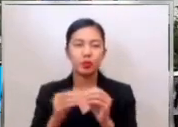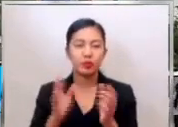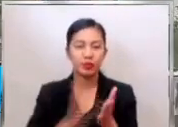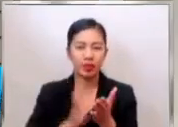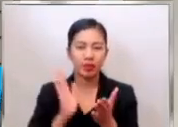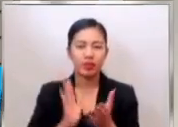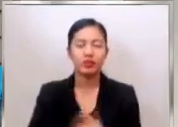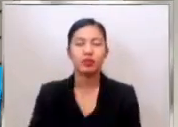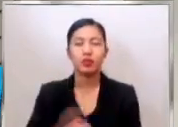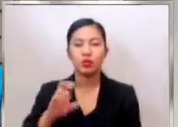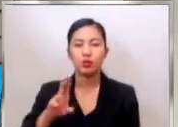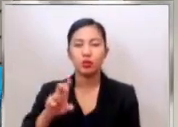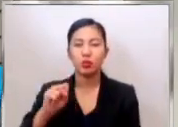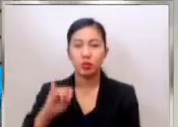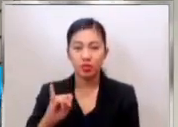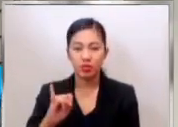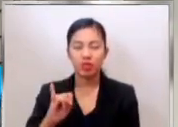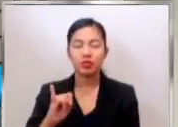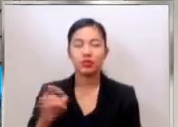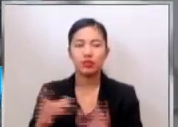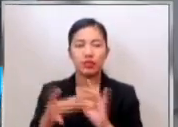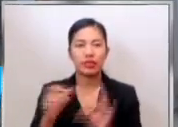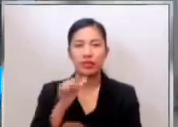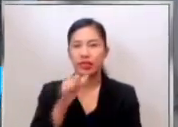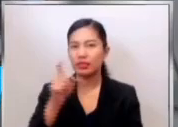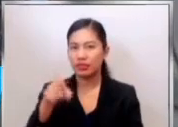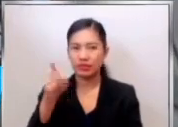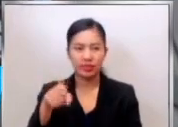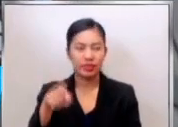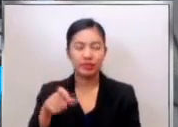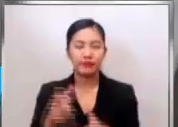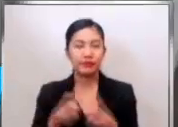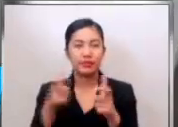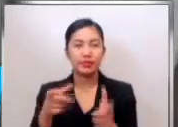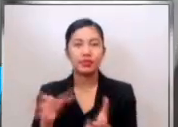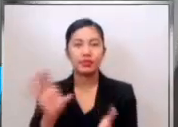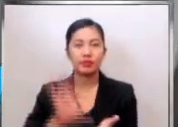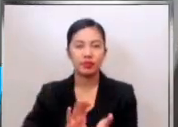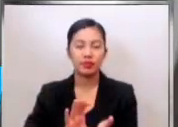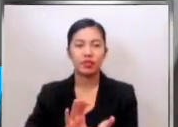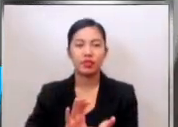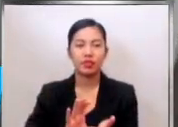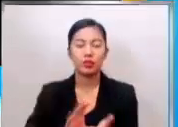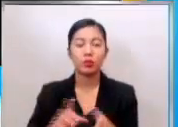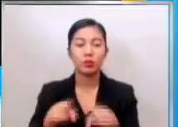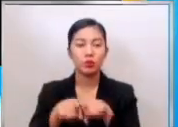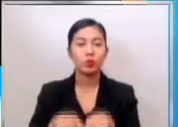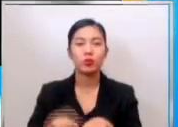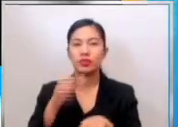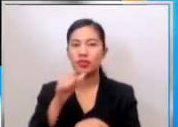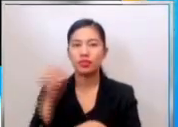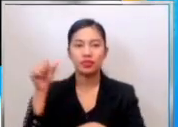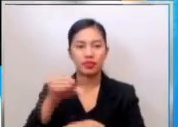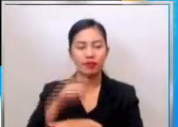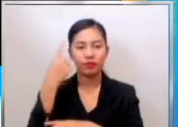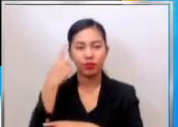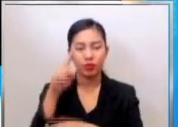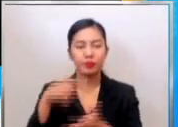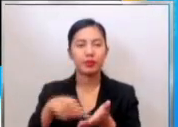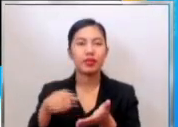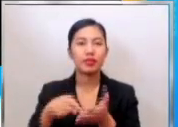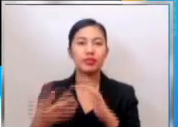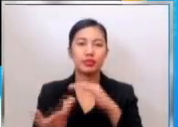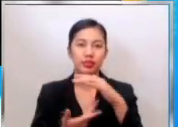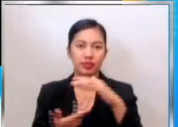Cusi, hindi kailangan ng IMOP ng malaking kapital. Hindi rin nadedehado sa market fees ang mga consumer. Dalawa raw sa ngayon ang operator